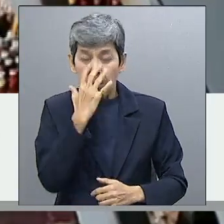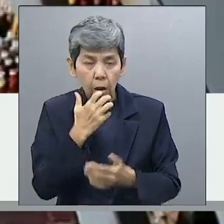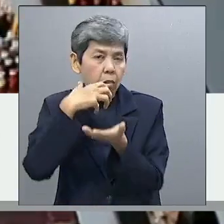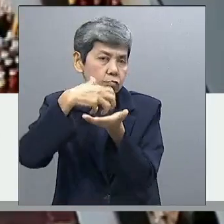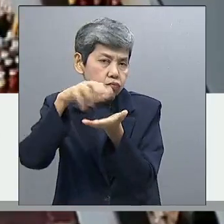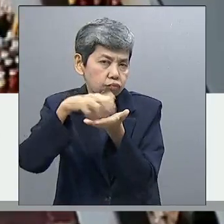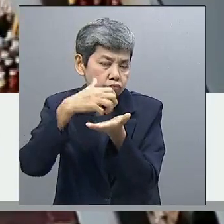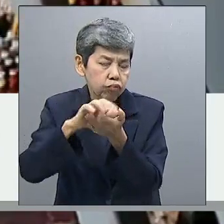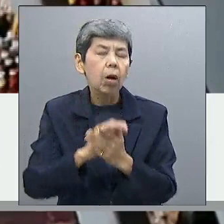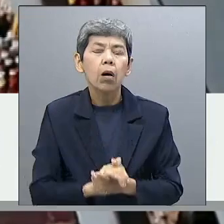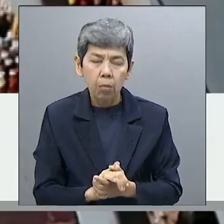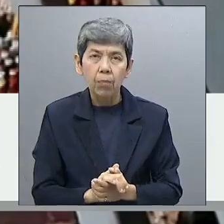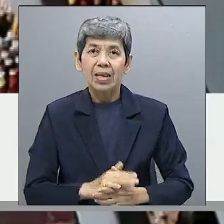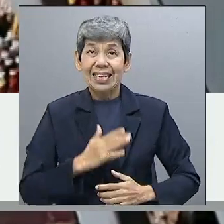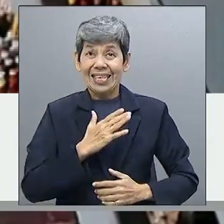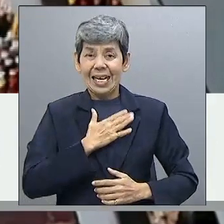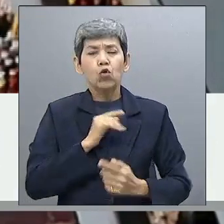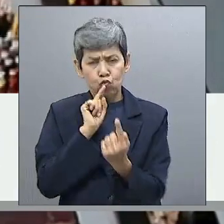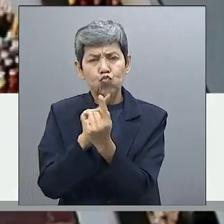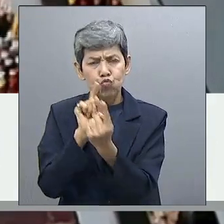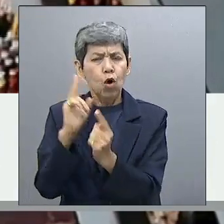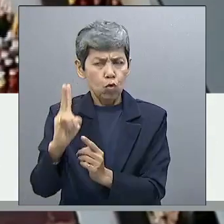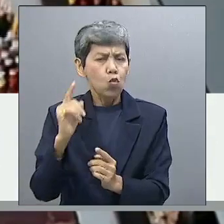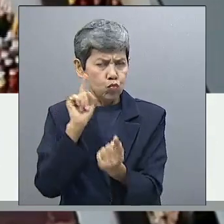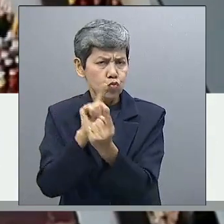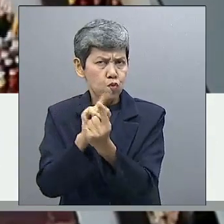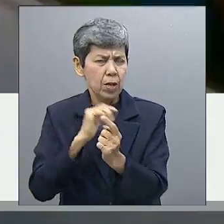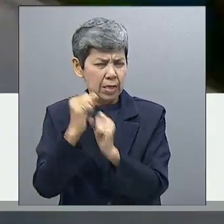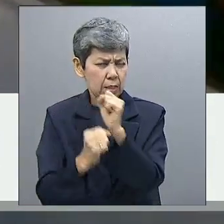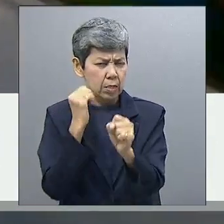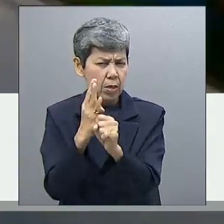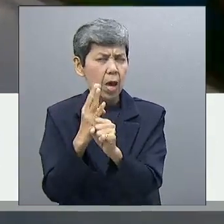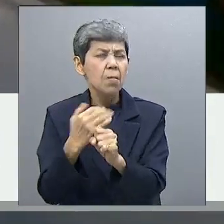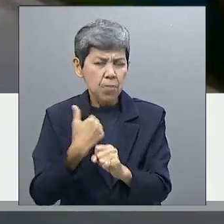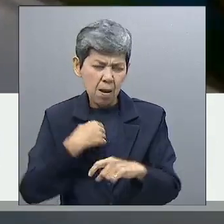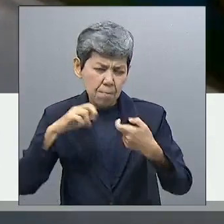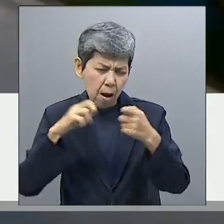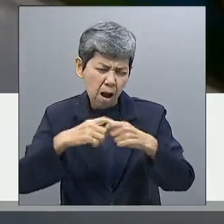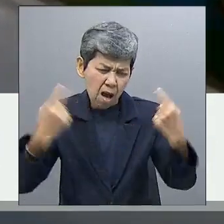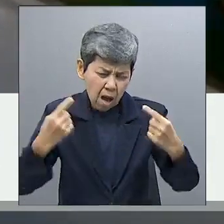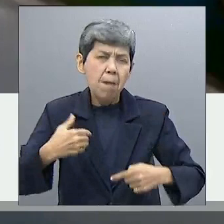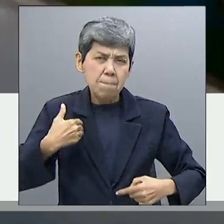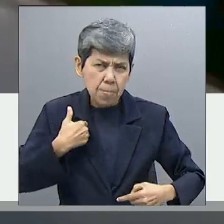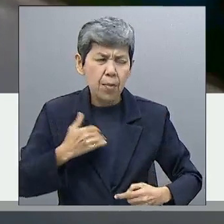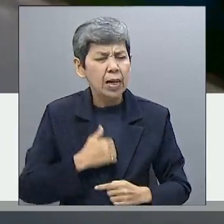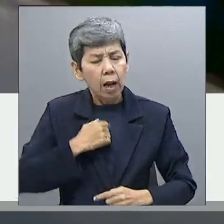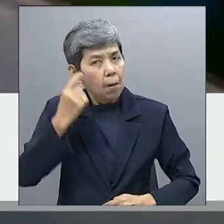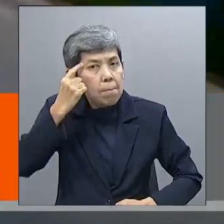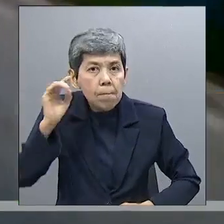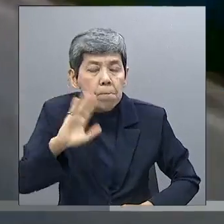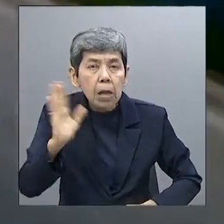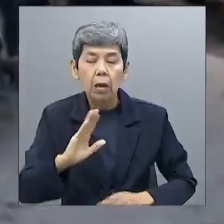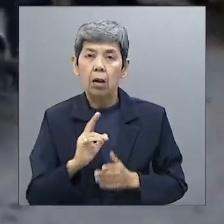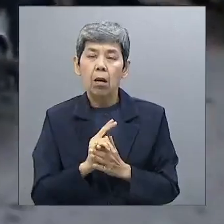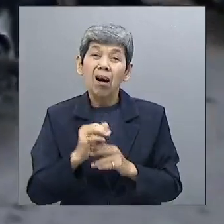มูลกับผู้สื่อข่าวว่าเขารู้จักกับผู้ก่อเหตุ4ปีที่แล้วเคยมีปัญหากันจริงแต่ก็คิดไม่ถึงว่า